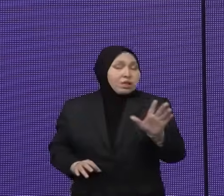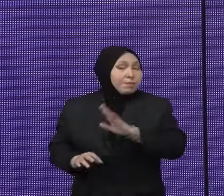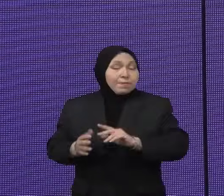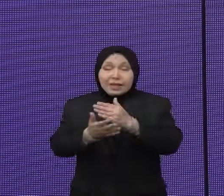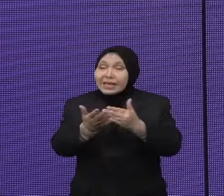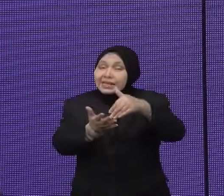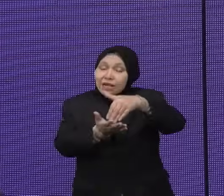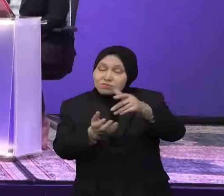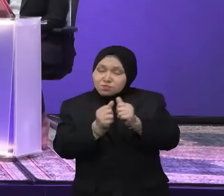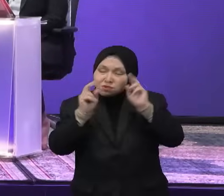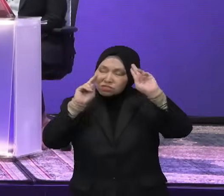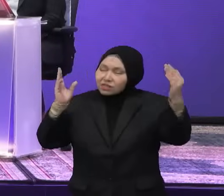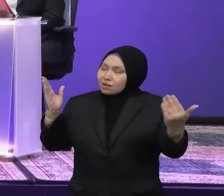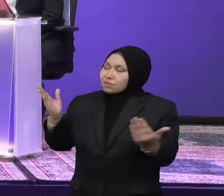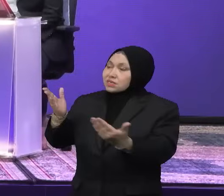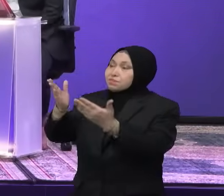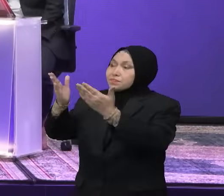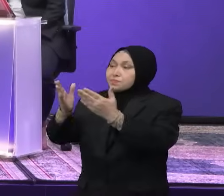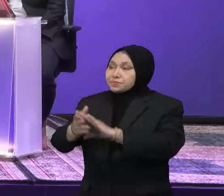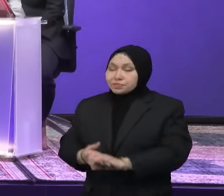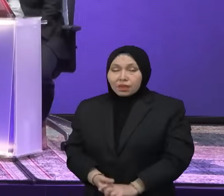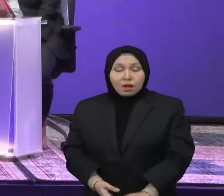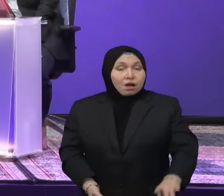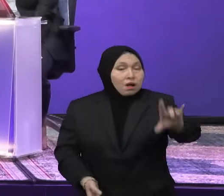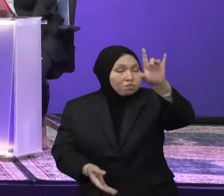tengah ini bersama Al-Fadhil Ustaz Tirmizi. A'udzubillahi minasyaitan.